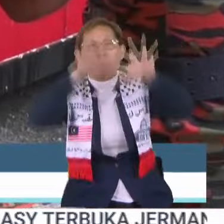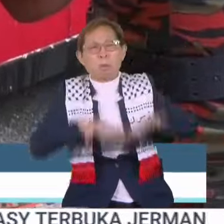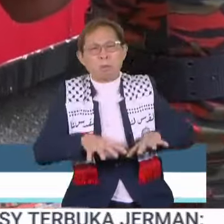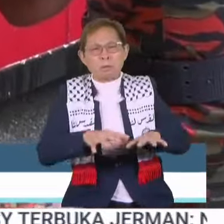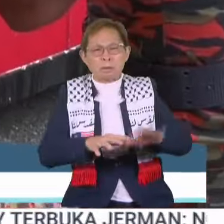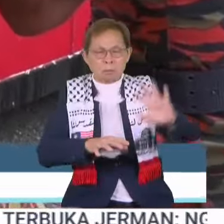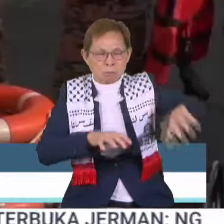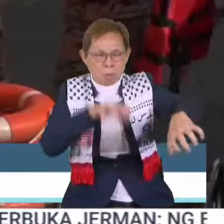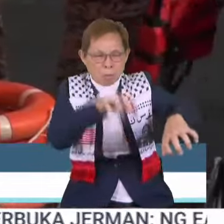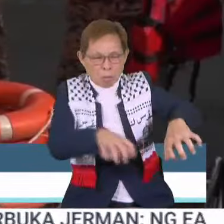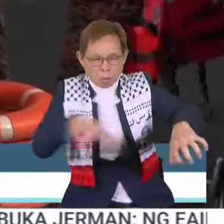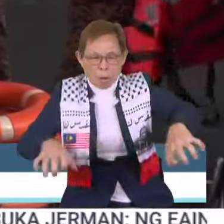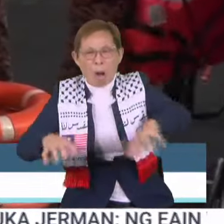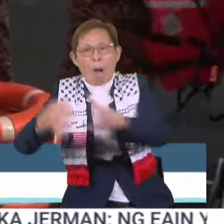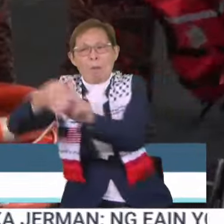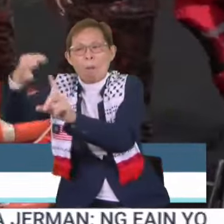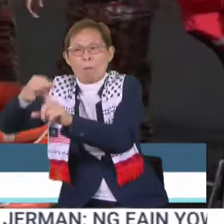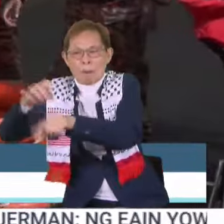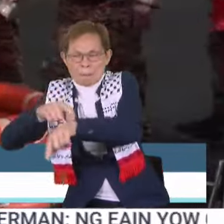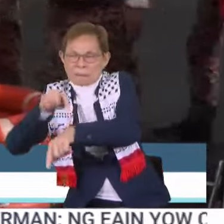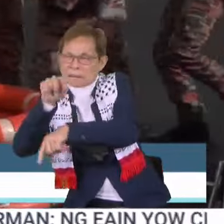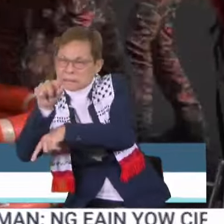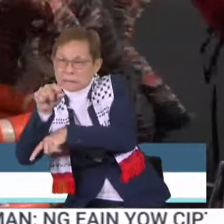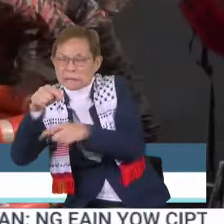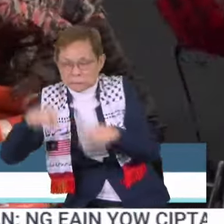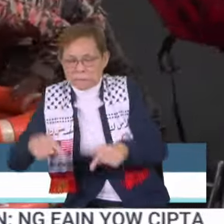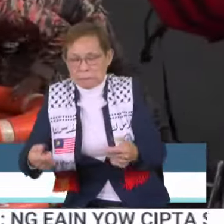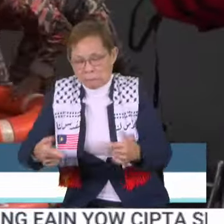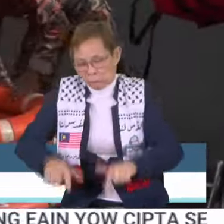beberapa hotspot sekitar negeri ini dalam masa terdekat.